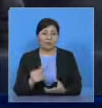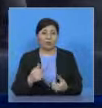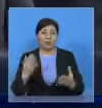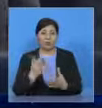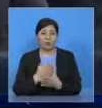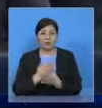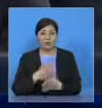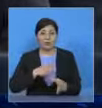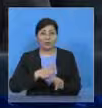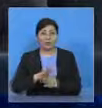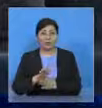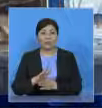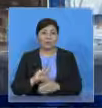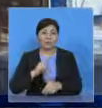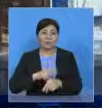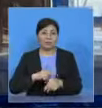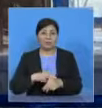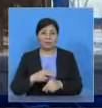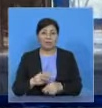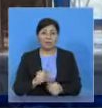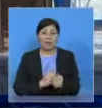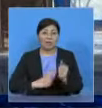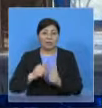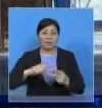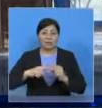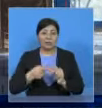по оснащению стражи порядка передовым